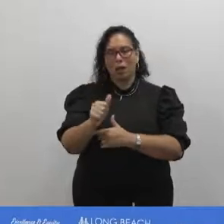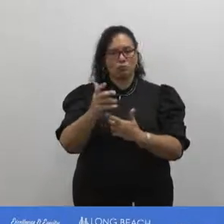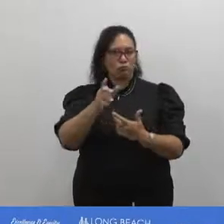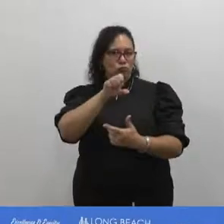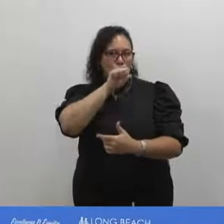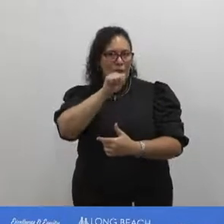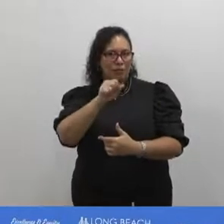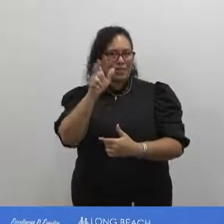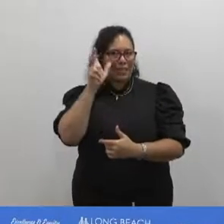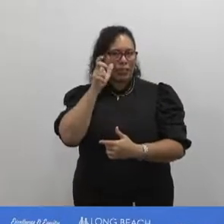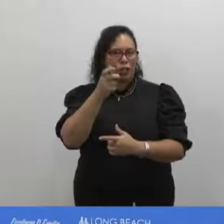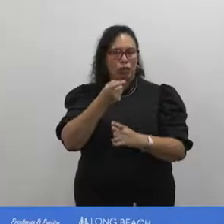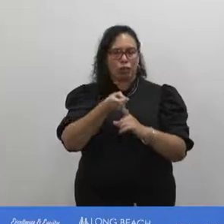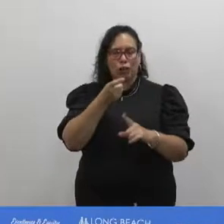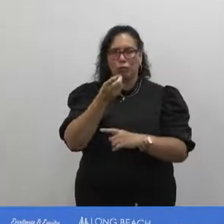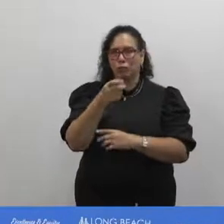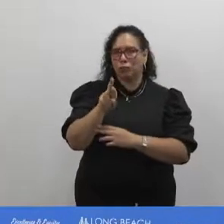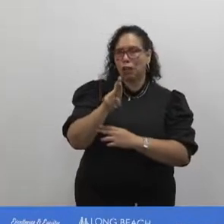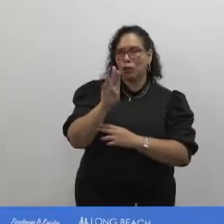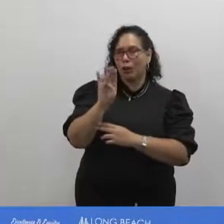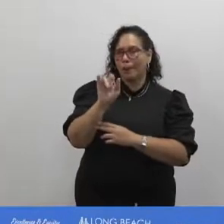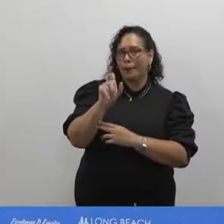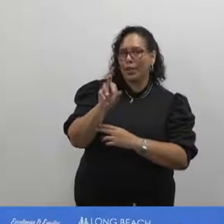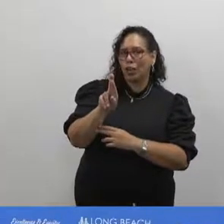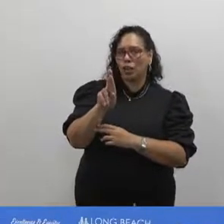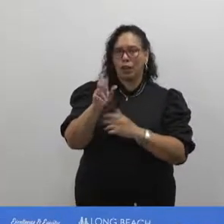nhầm trong vậy bị riêng